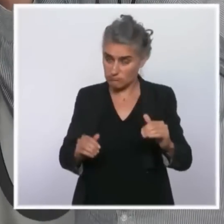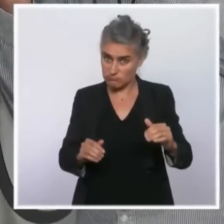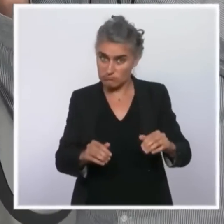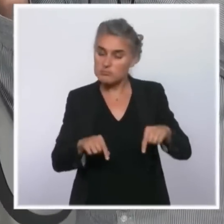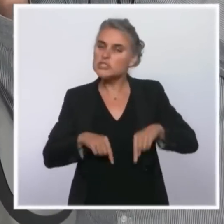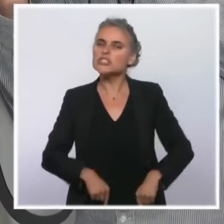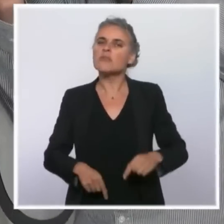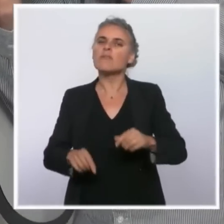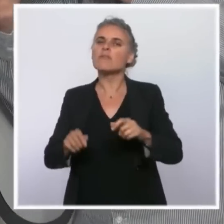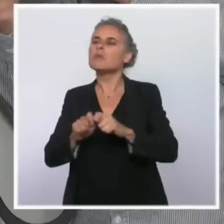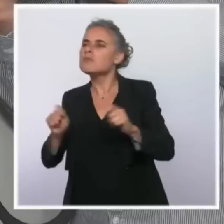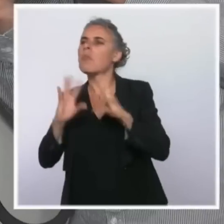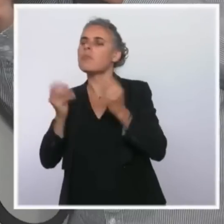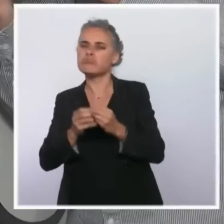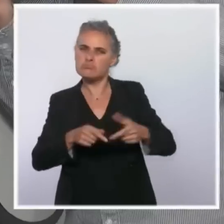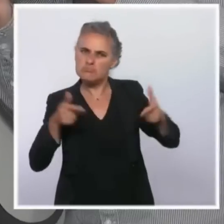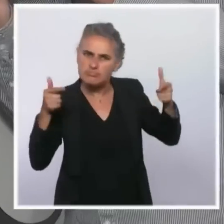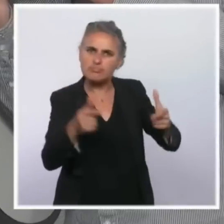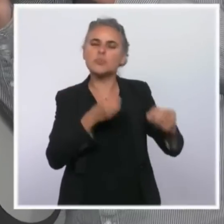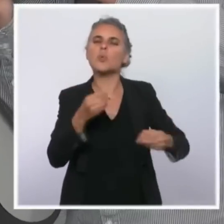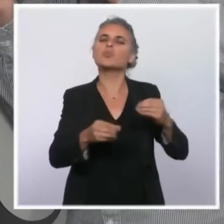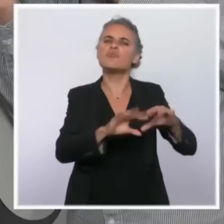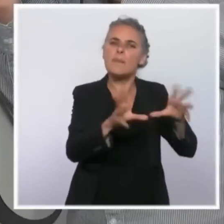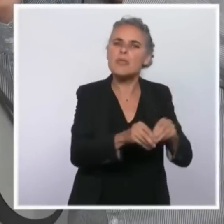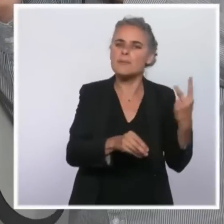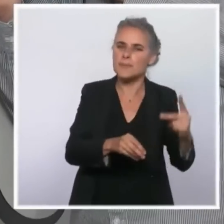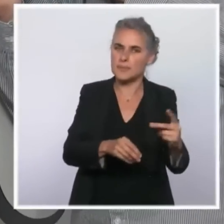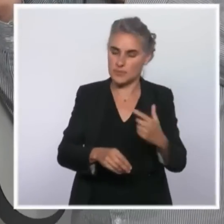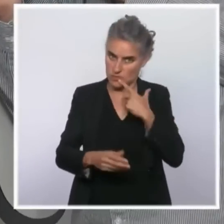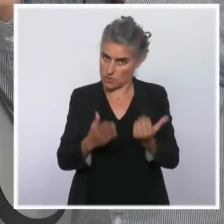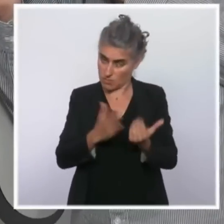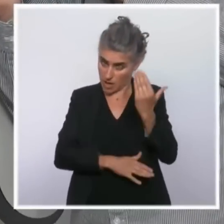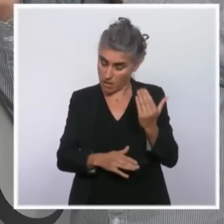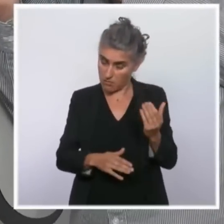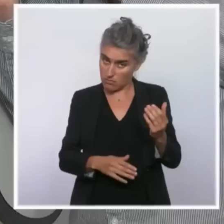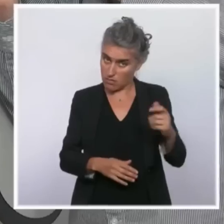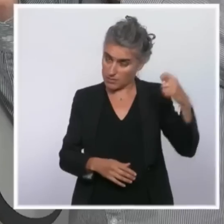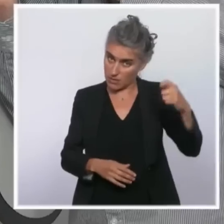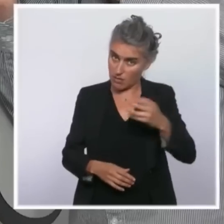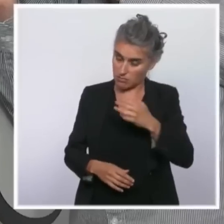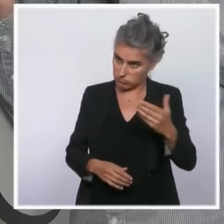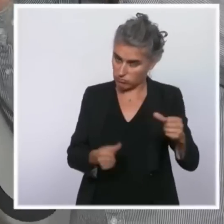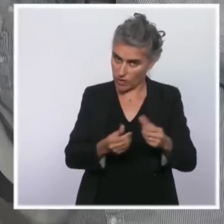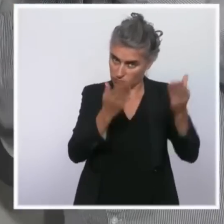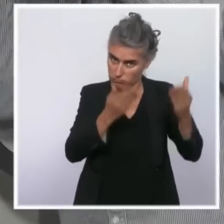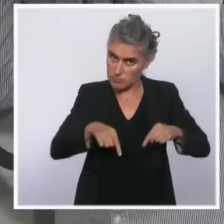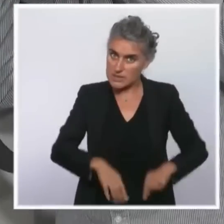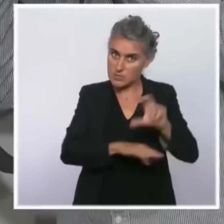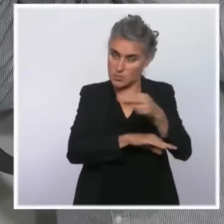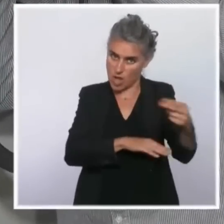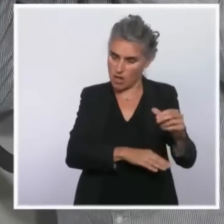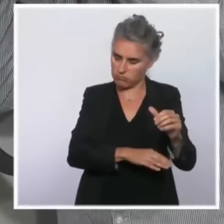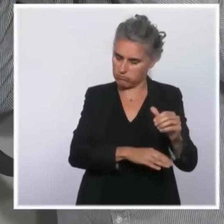famille, concernant le ministre de l'Éducation. C'est-à-dire que pendant ce Conseil des ministres, le président a très clairement pris position de défendre le ministre de l'Éducation nationale, c'est